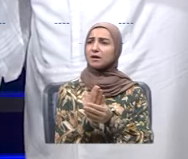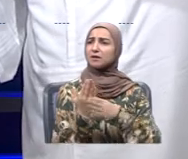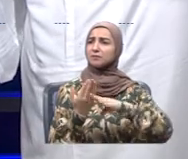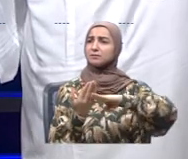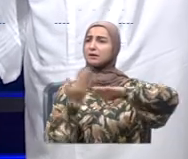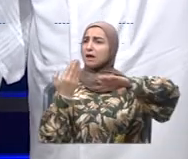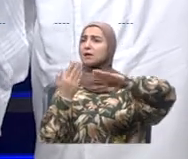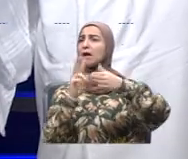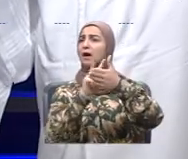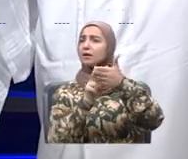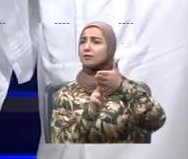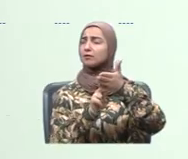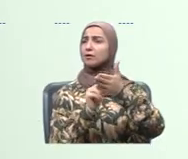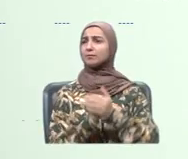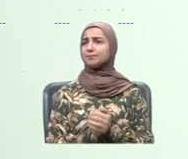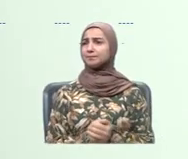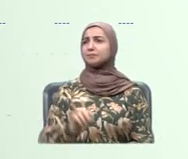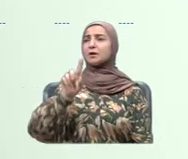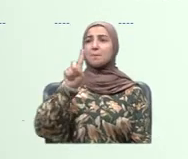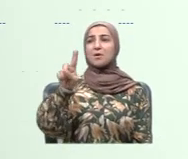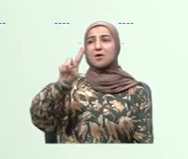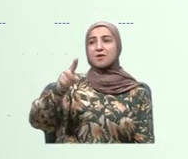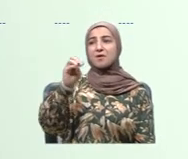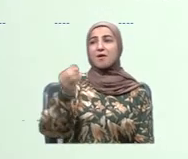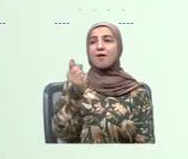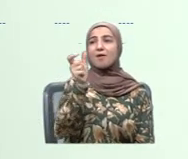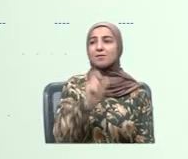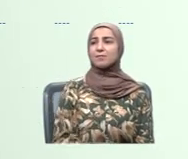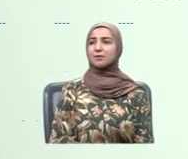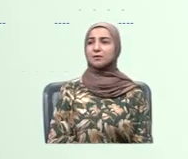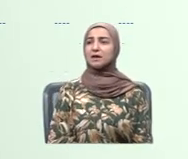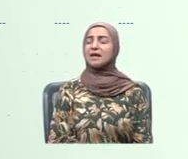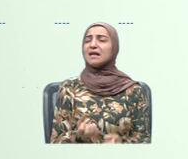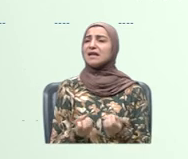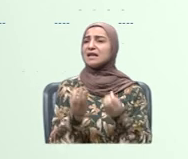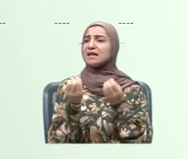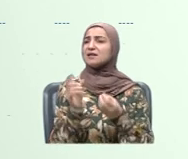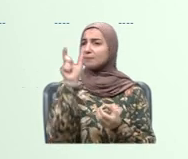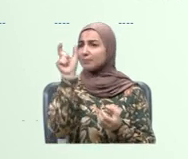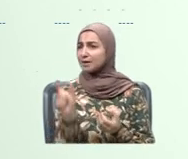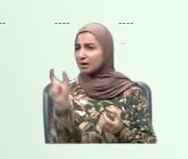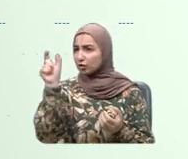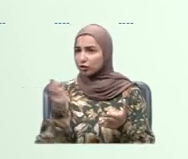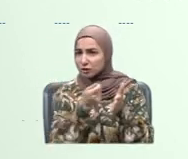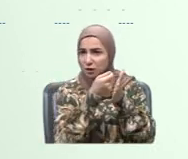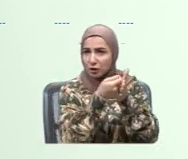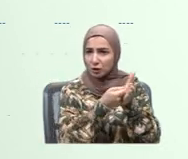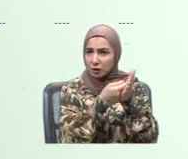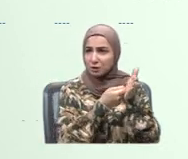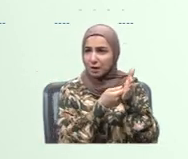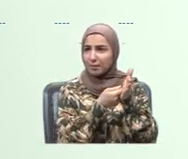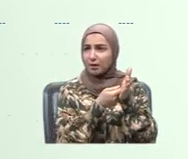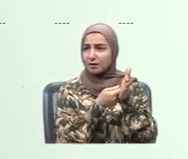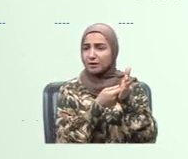الجواب: أن برهانه يتمثل في أن الكثير من الكتاب لم تعد